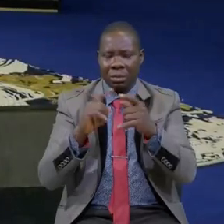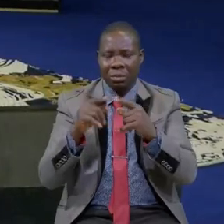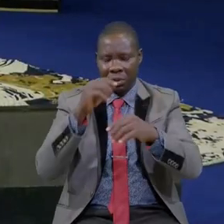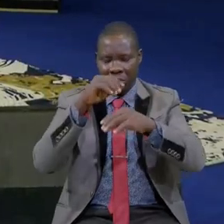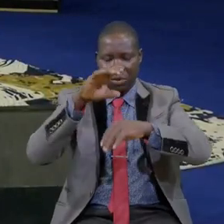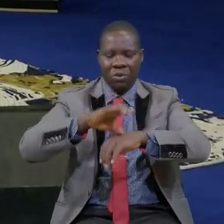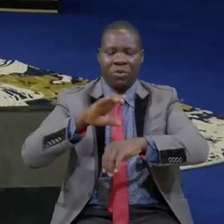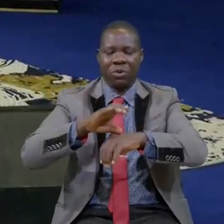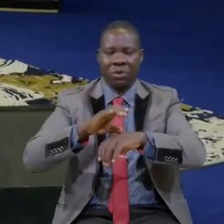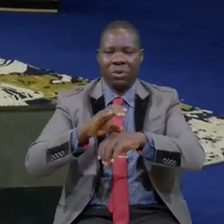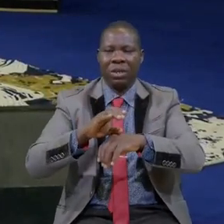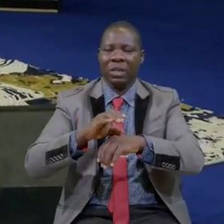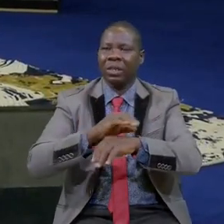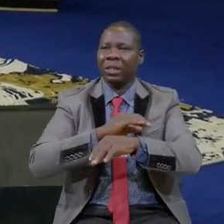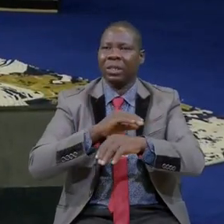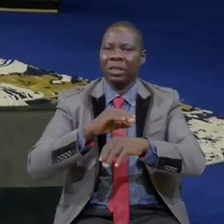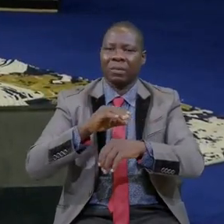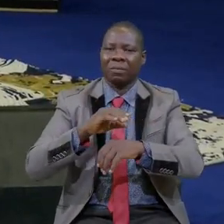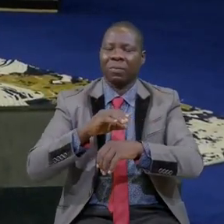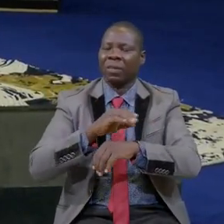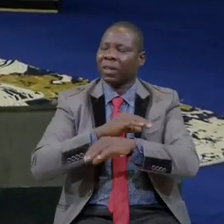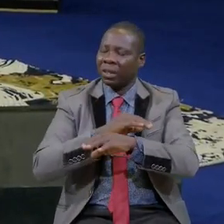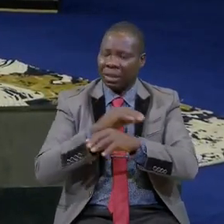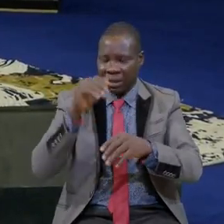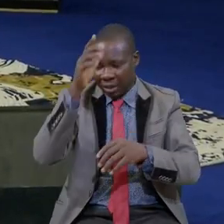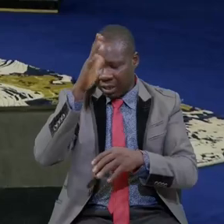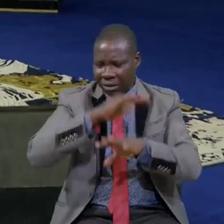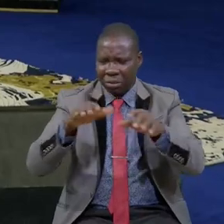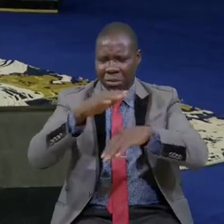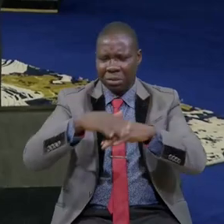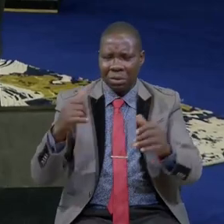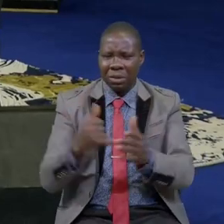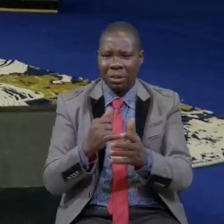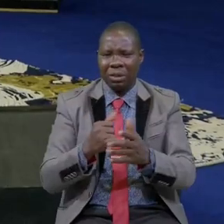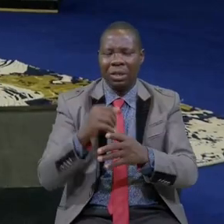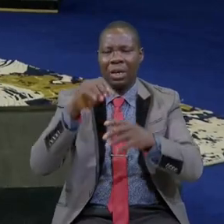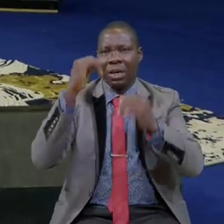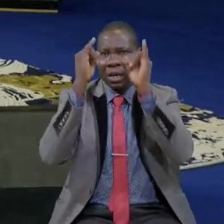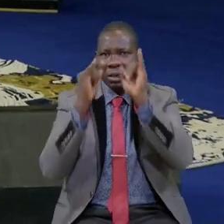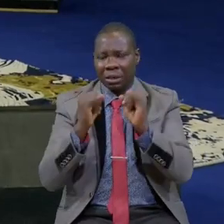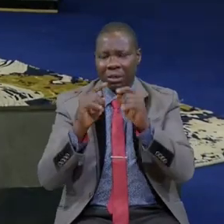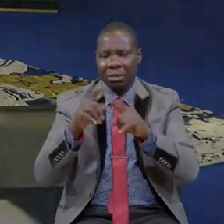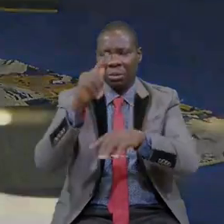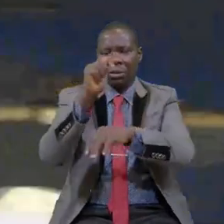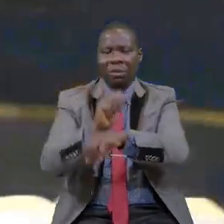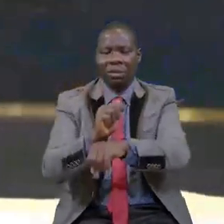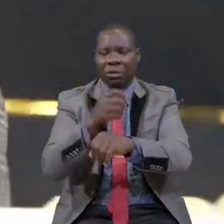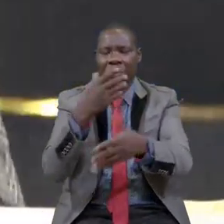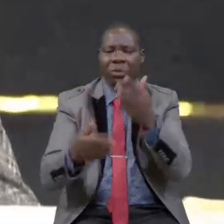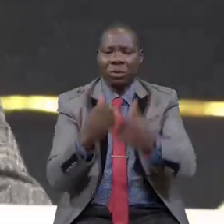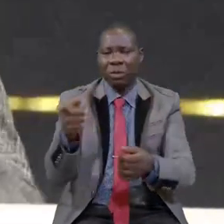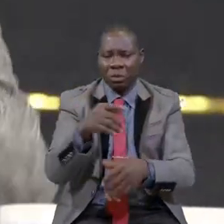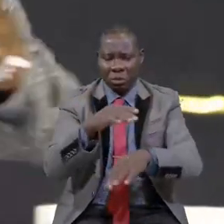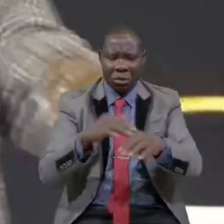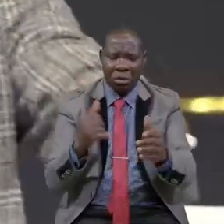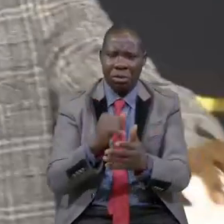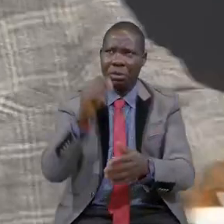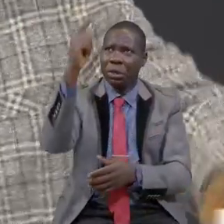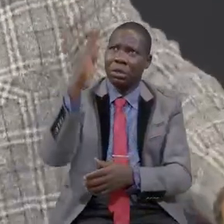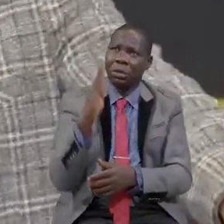ça idolâtrie, il appelle ça tradition. Quel que soit le nom que tu donnes à cela, Dieu... C'est ce qu'il a